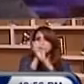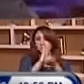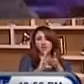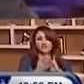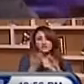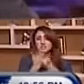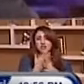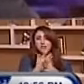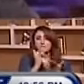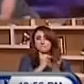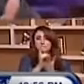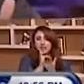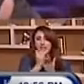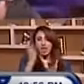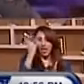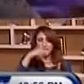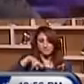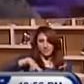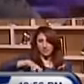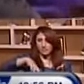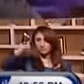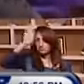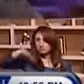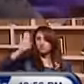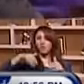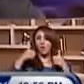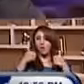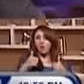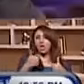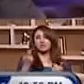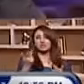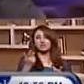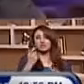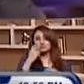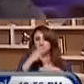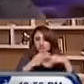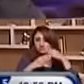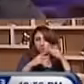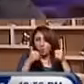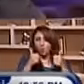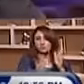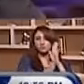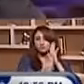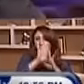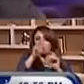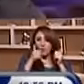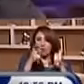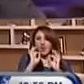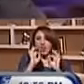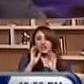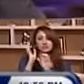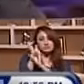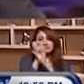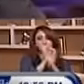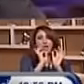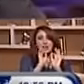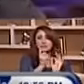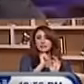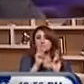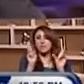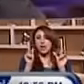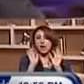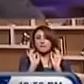مبدعه. هو ده اللي انا بتكلم عليه يعني. والحاجه الثانيه شغل الوزاره، هو الحته دي مش من الاعلام